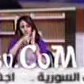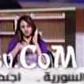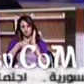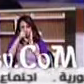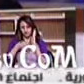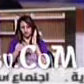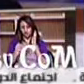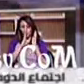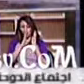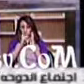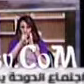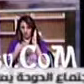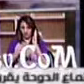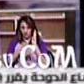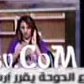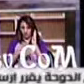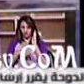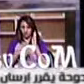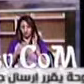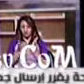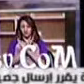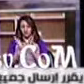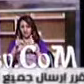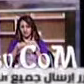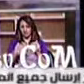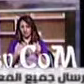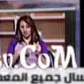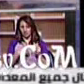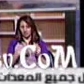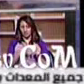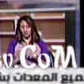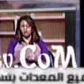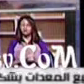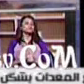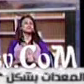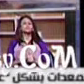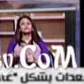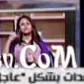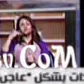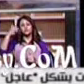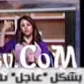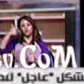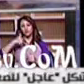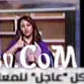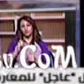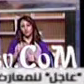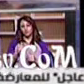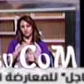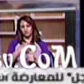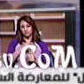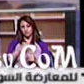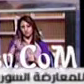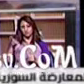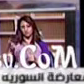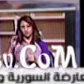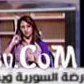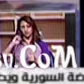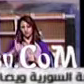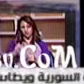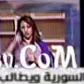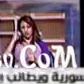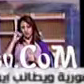الوثيقه ده اللي طلع في البيان بتاع جابه الضمير بالضبط هم دول العش نقاط معانا على التليفون الاستاذ عصام سلطان القيادي بجابه الضمير